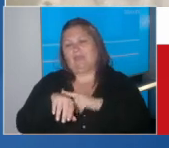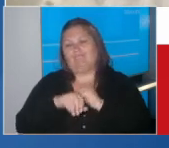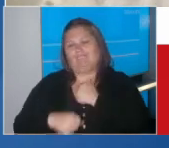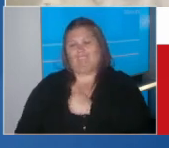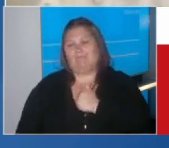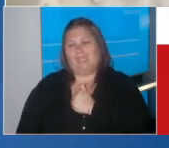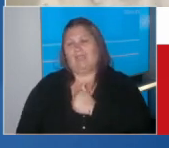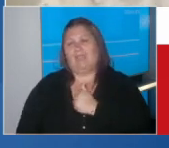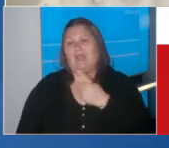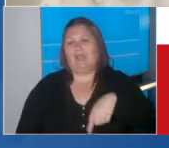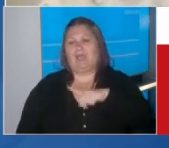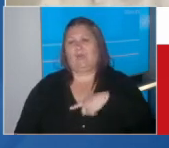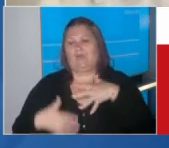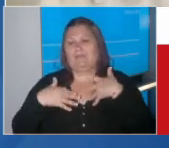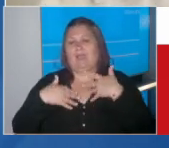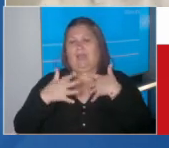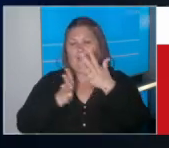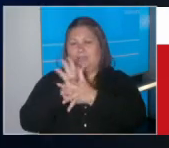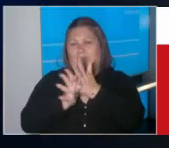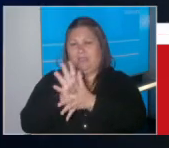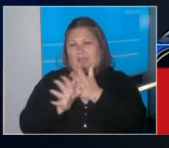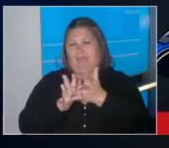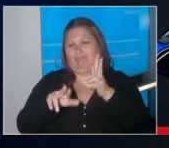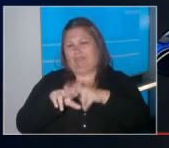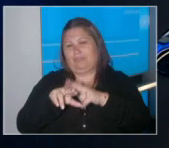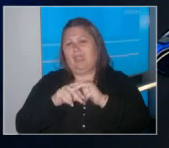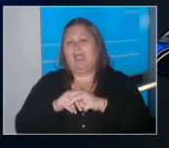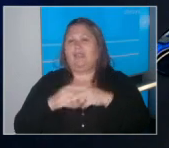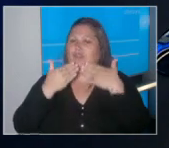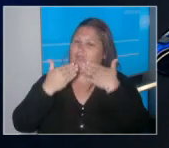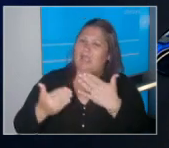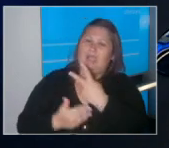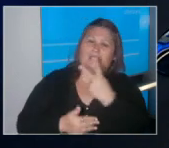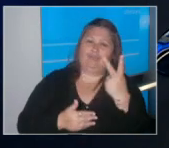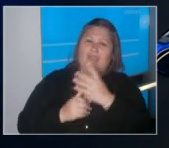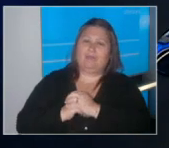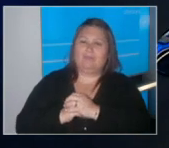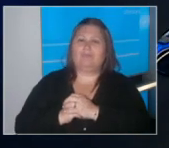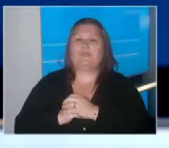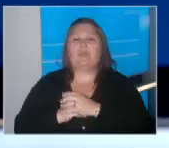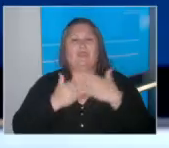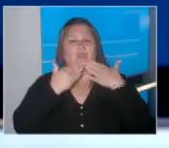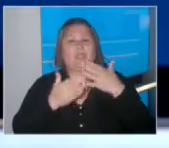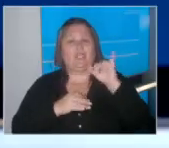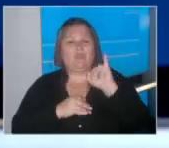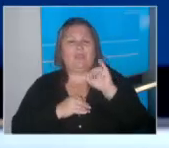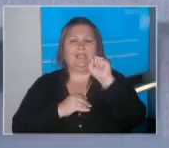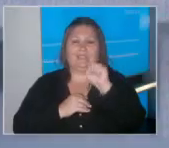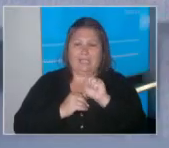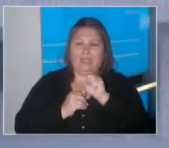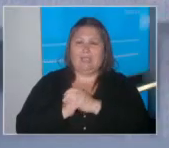הזמן. אנחנו נשמח להמשיך לדבר בהזדמנות אחרת. אז תודה רבה לכם, גיל ביילין, מירב סבר, תודה לך, יובל